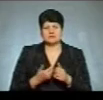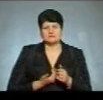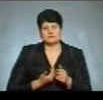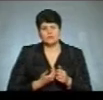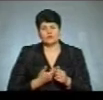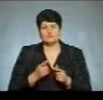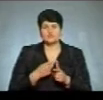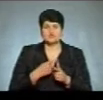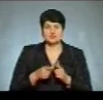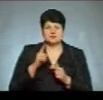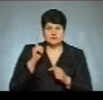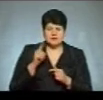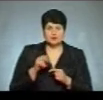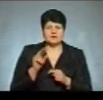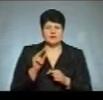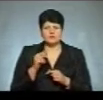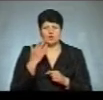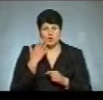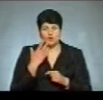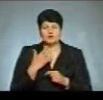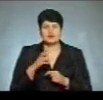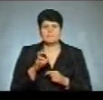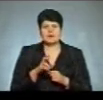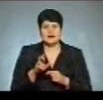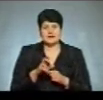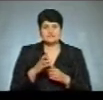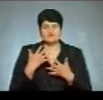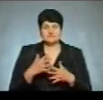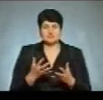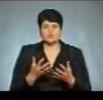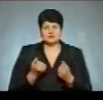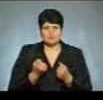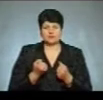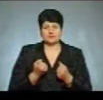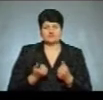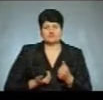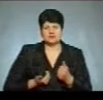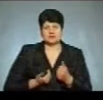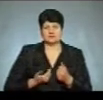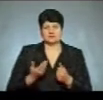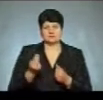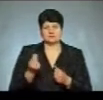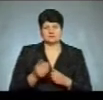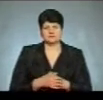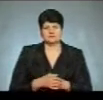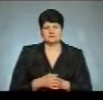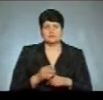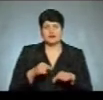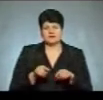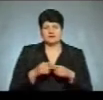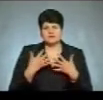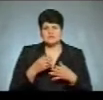Чи відома загалом дата, коли безпосередньо в березні вже отримуватимуть жителі готівку? Так, як я